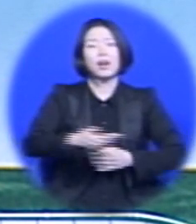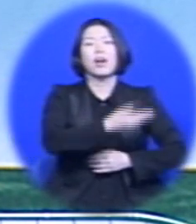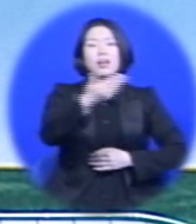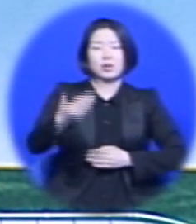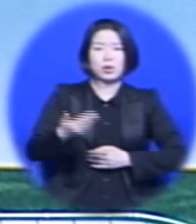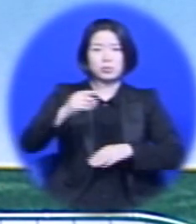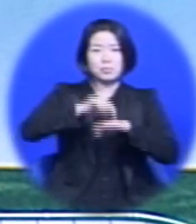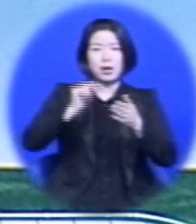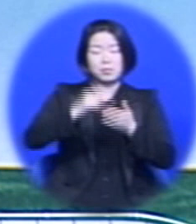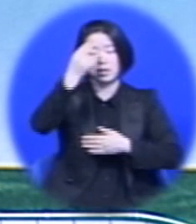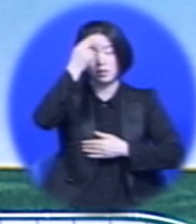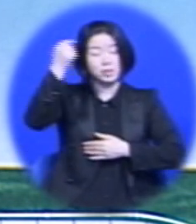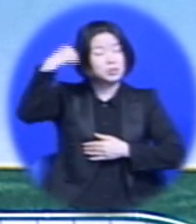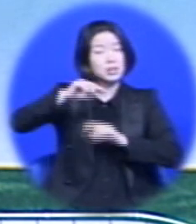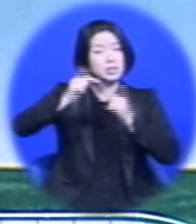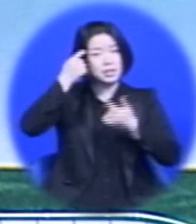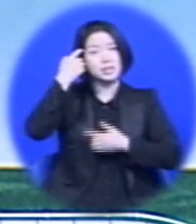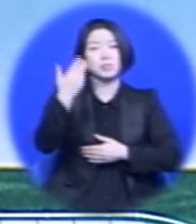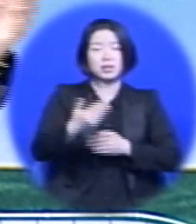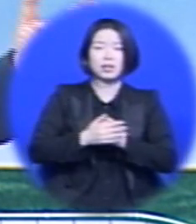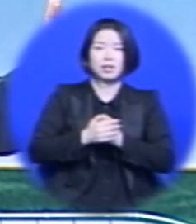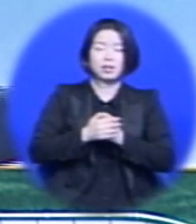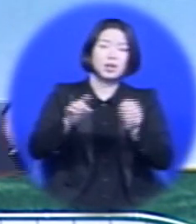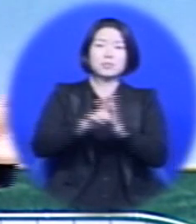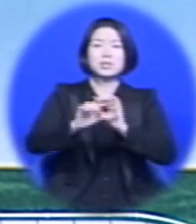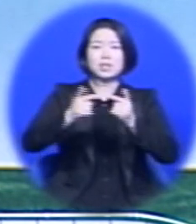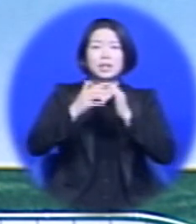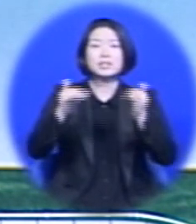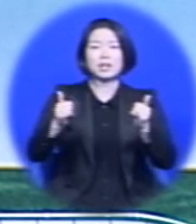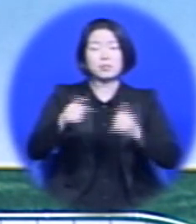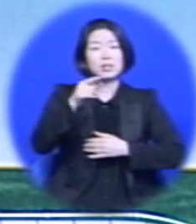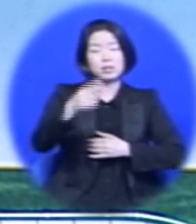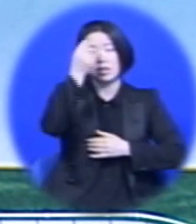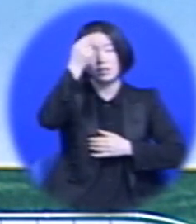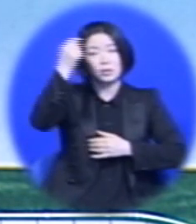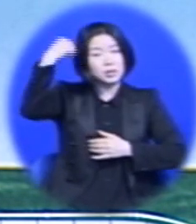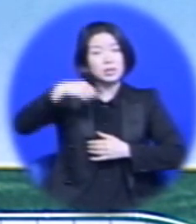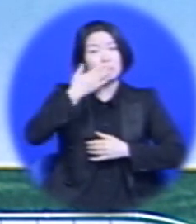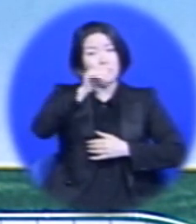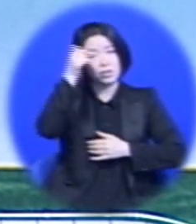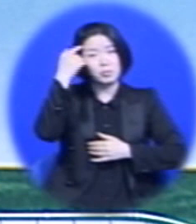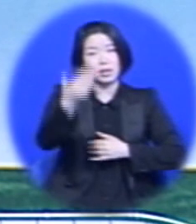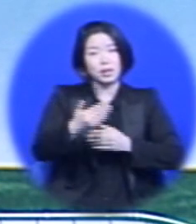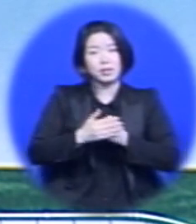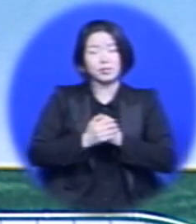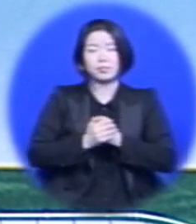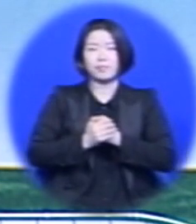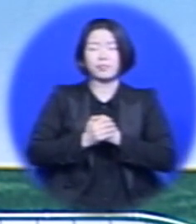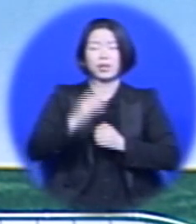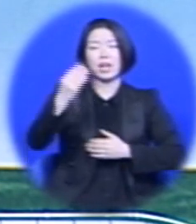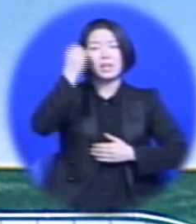근심을 느끼지 않습니까 불신자가 그런 근심을 느끼는 적 있습니까